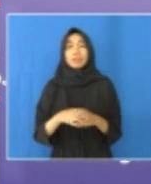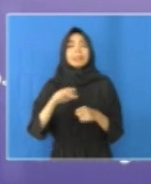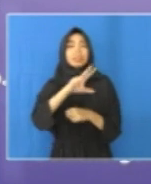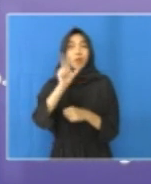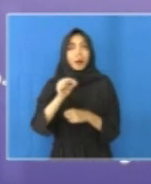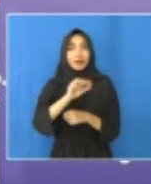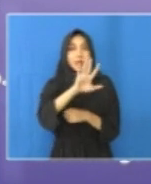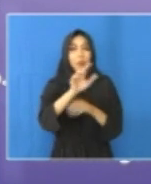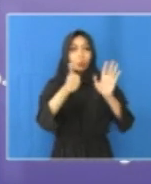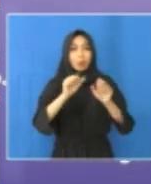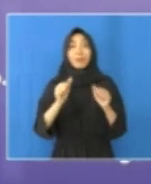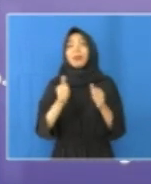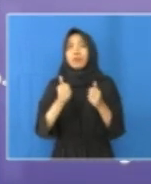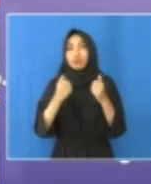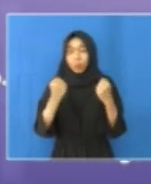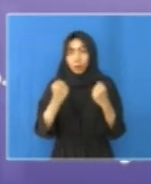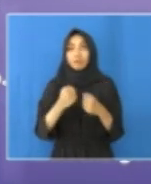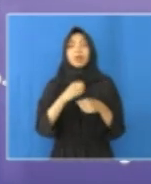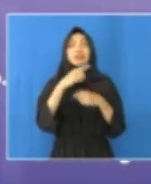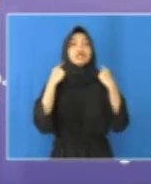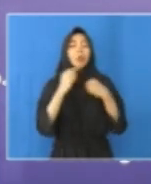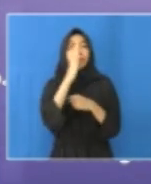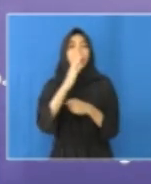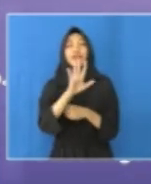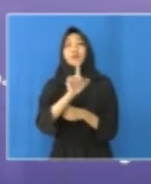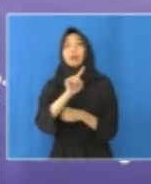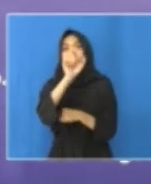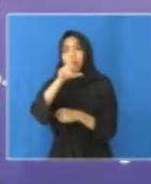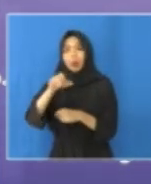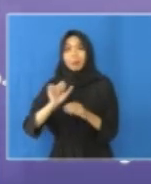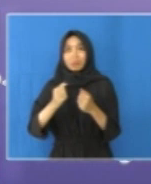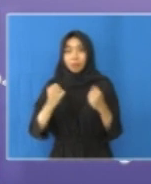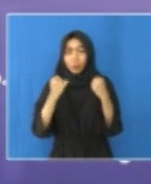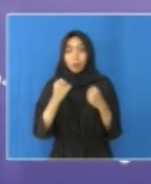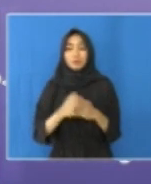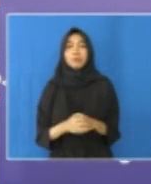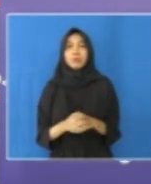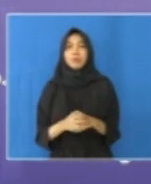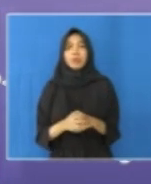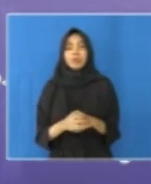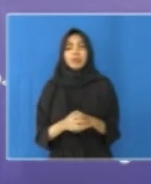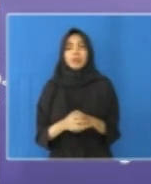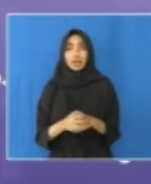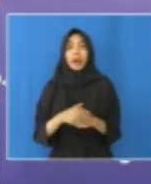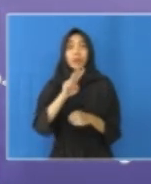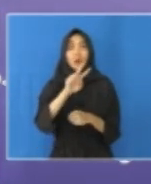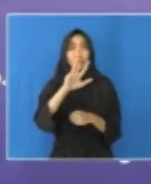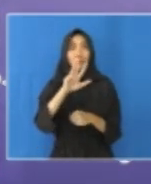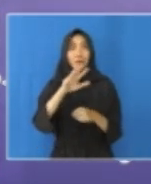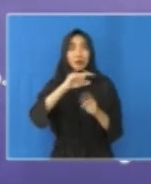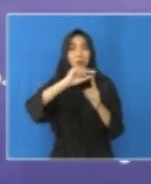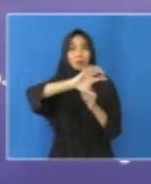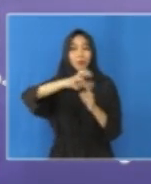56 orang Jawa Tengah 51 orang jika ditotal dengan 29